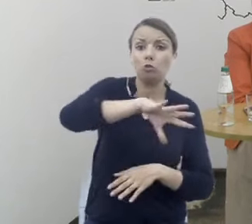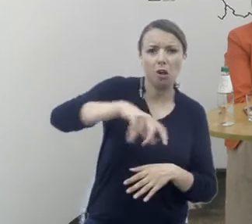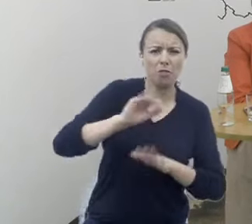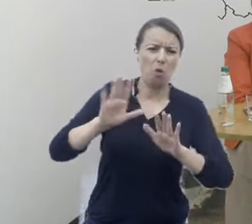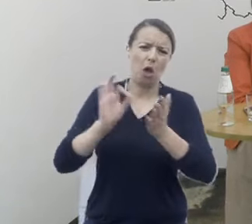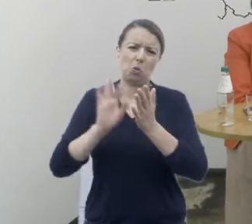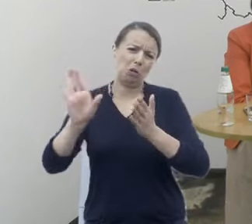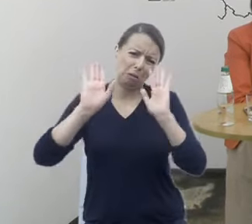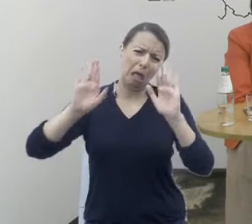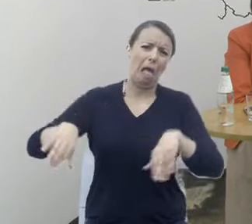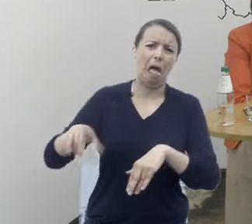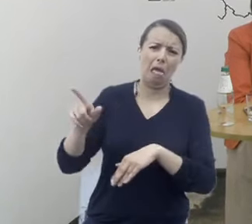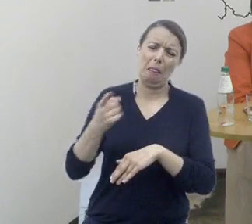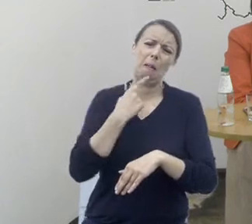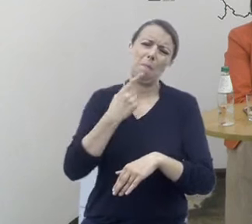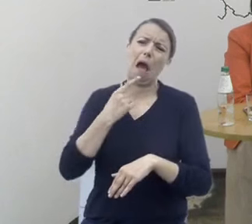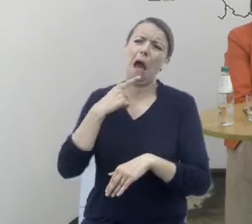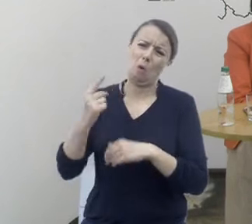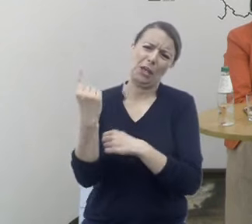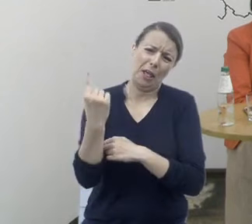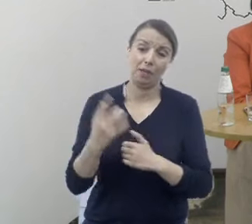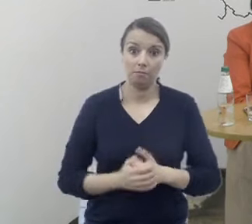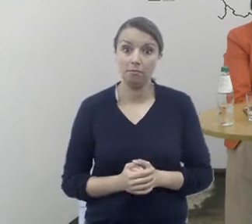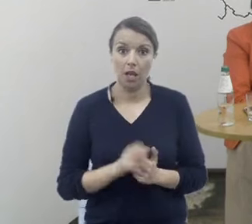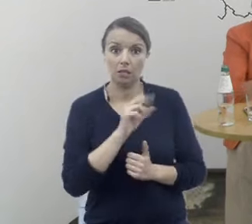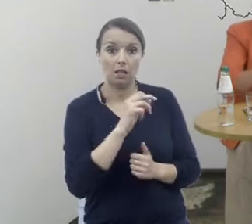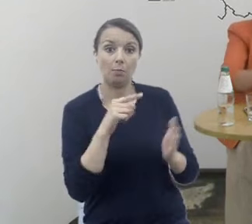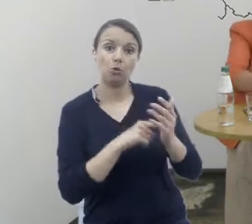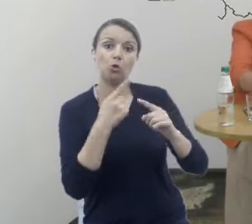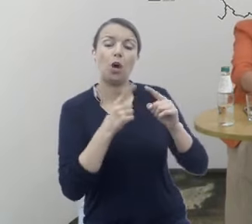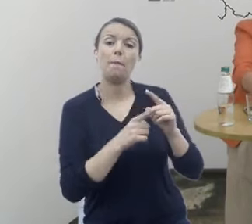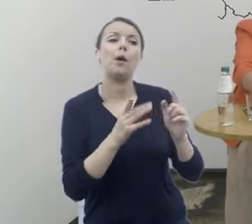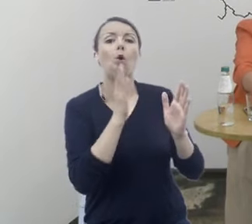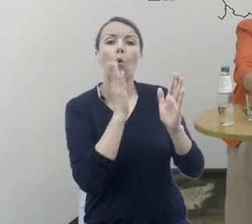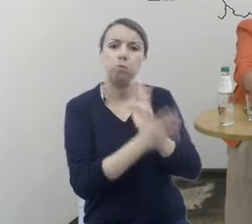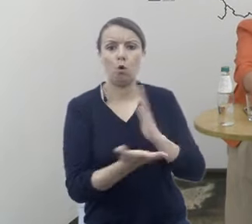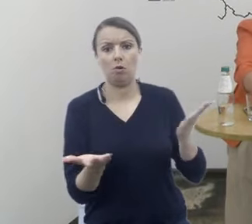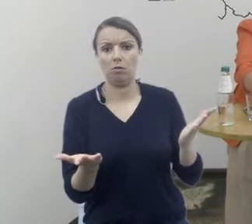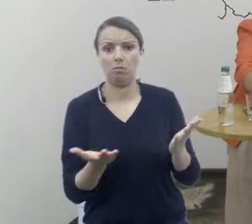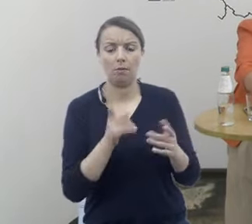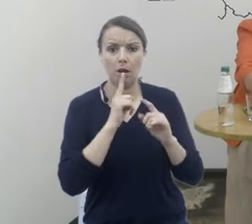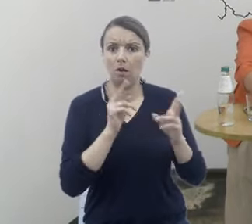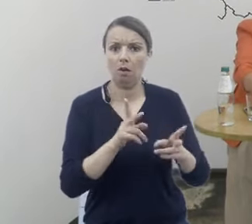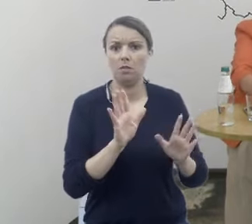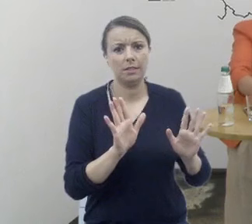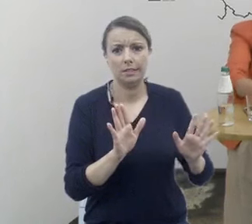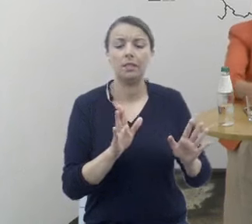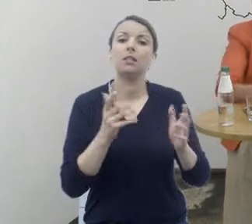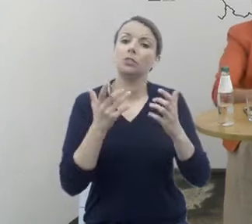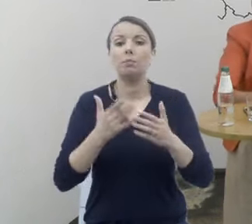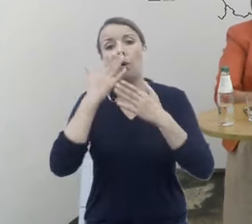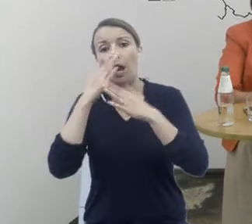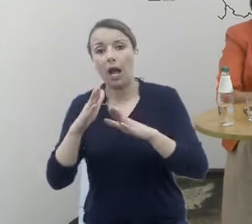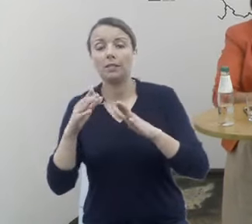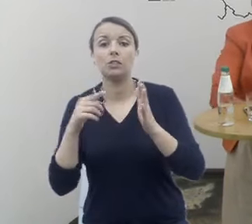to, że, znaczy, że to jest uproszczenie, to znaczy to nie jest tak. Ja bym to, co jak gdyby chciałam jak gdyby pokazać, zwróćmy uwagę, że oni od